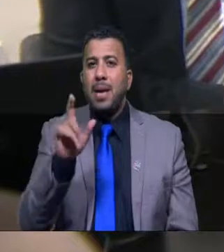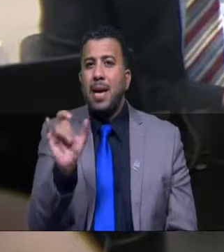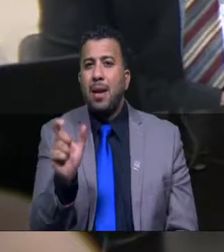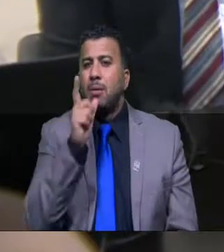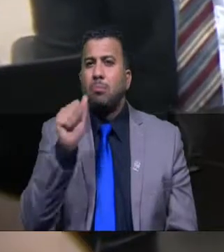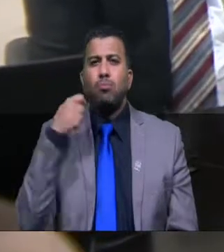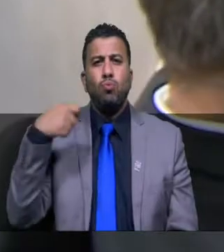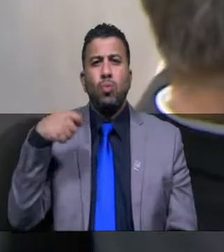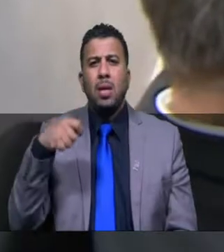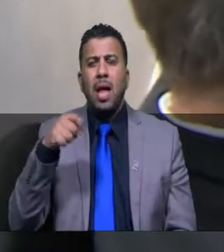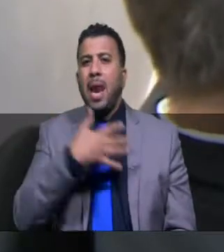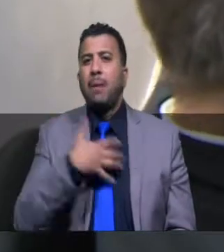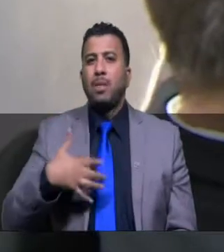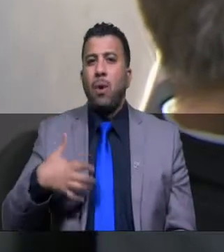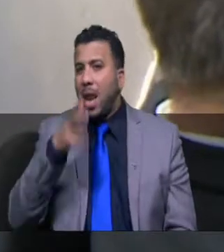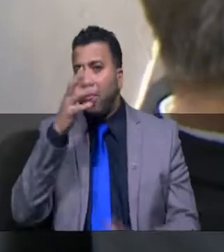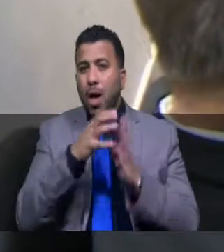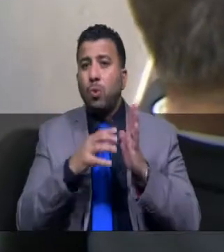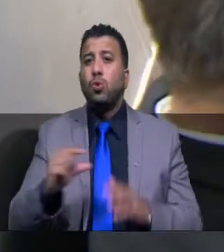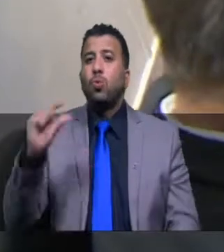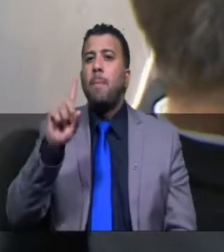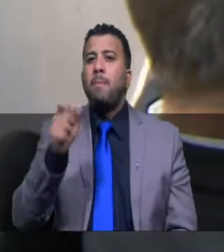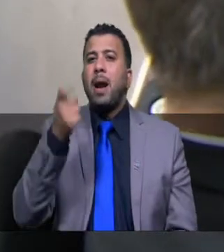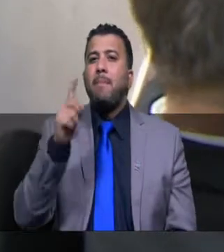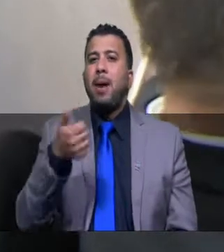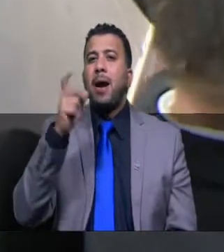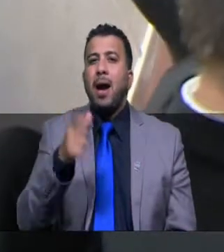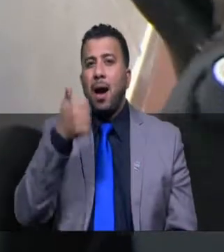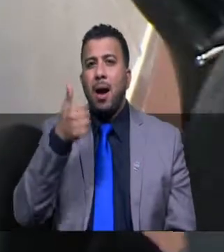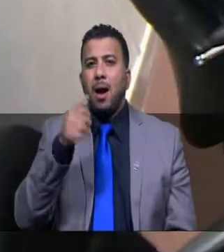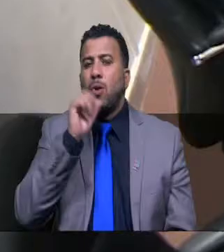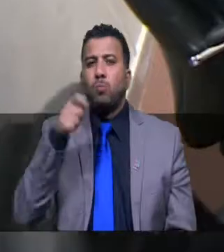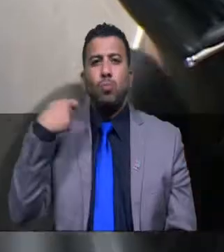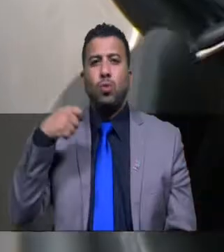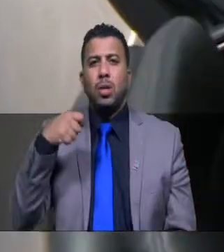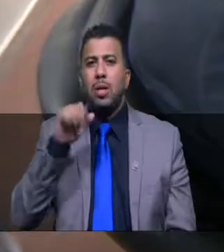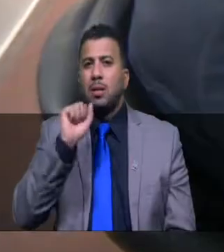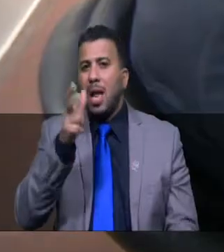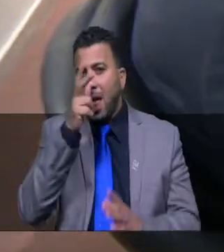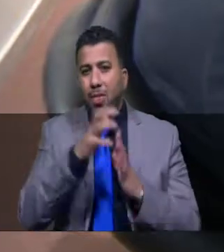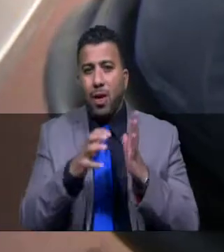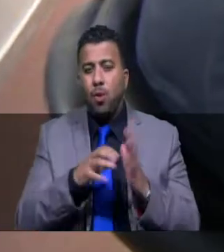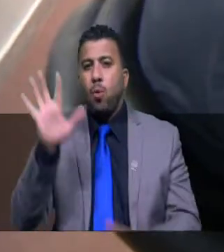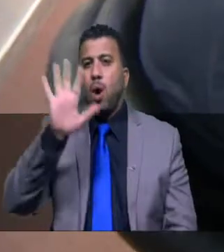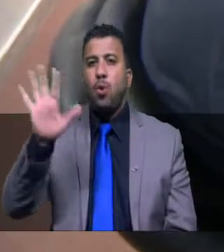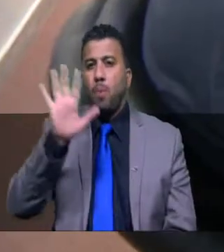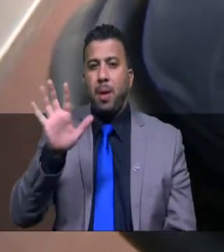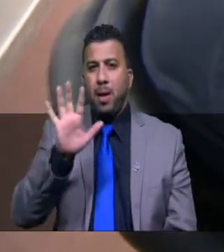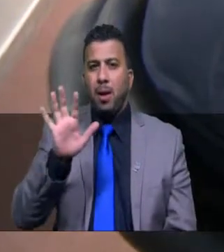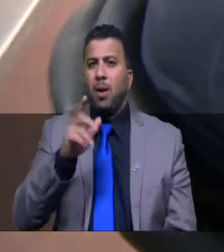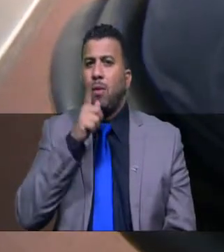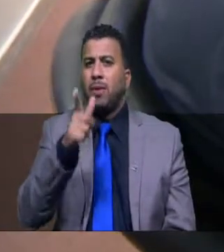لاجيستاستير مديرة المعهد النمساوي للأثار، والدكتورة باربرا هوريجس مديرة معهد الآثار الشرقية